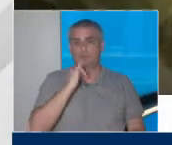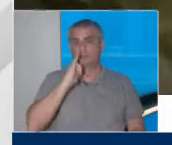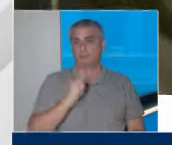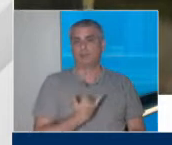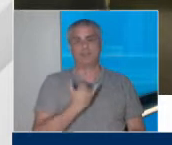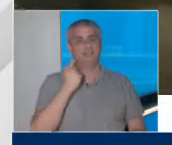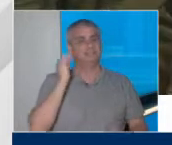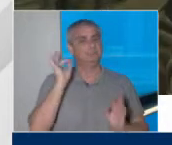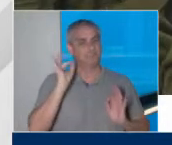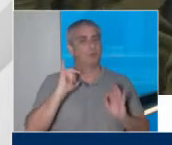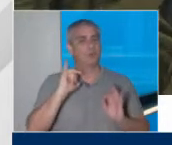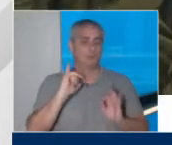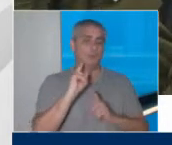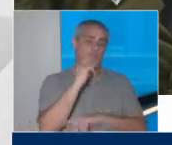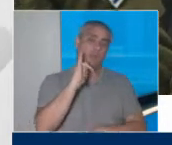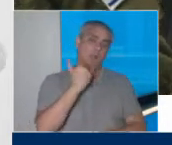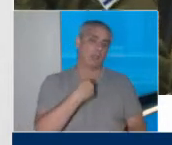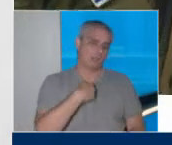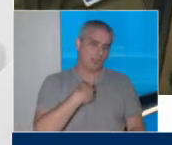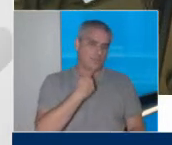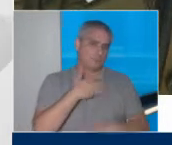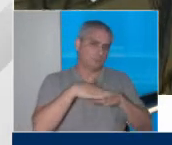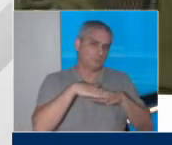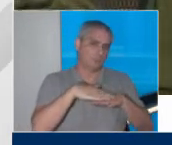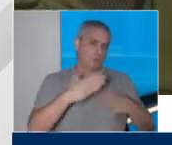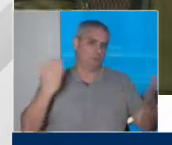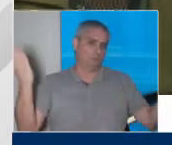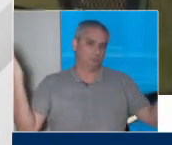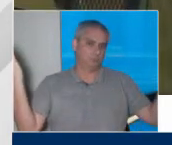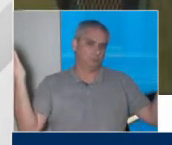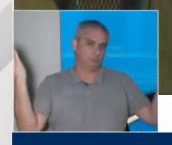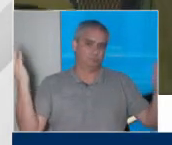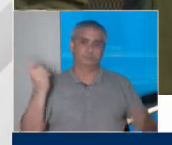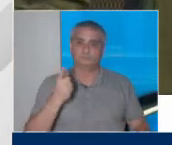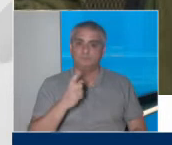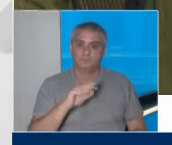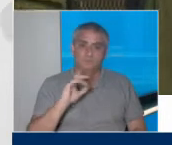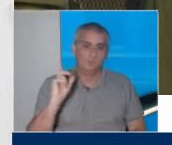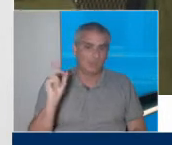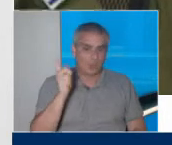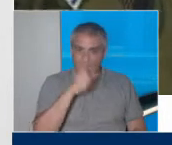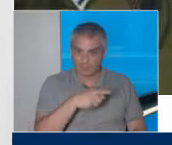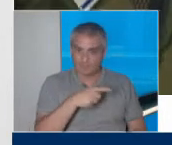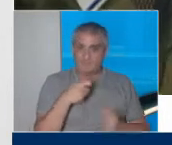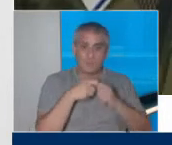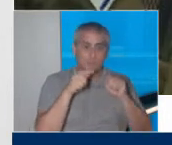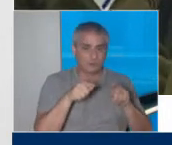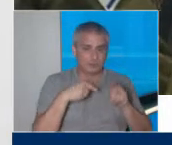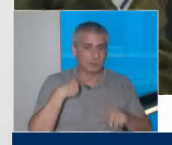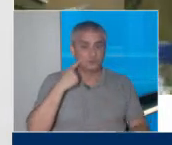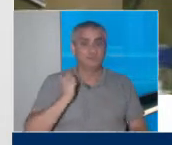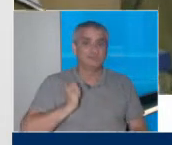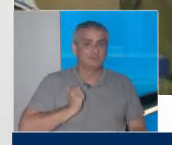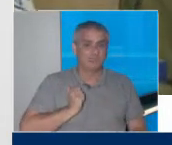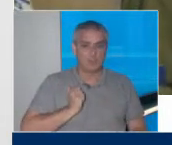ברמת סבירות גבוהה שזה כן אנחנו, ואנחנו מתנצלים על זה. אני חושב שאתה יודע, לכל ברי דעת, ובהקשר הזה אני חושב שצהל